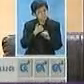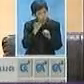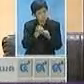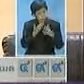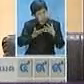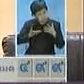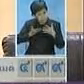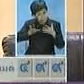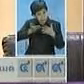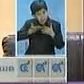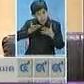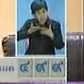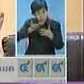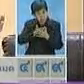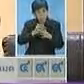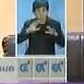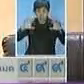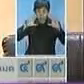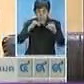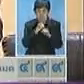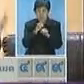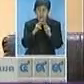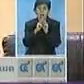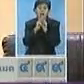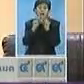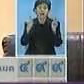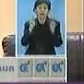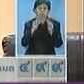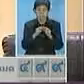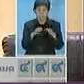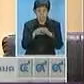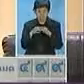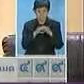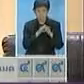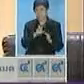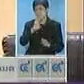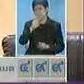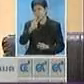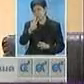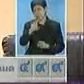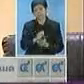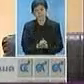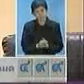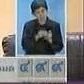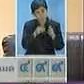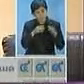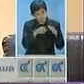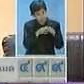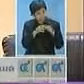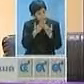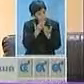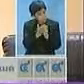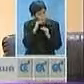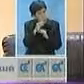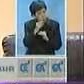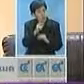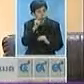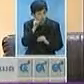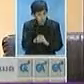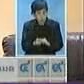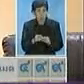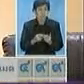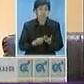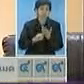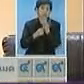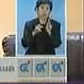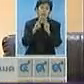อนรัฐบาลตั้งคณะกรรมการมา4ชุดจะใช้เท่าไรอย่างไรต้องเอาให้คณะ